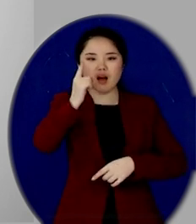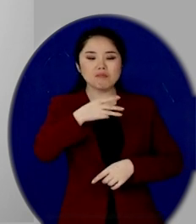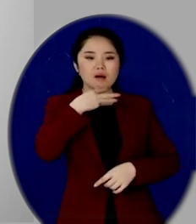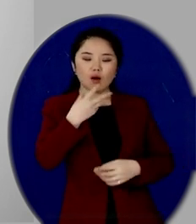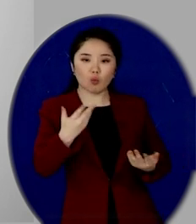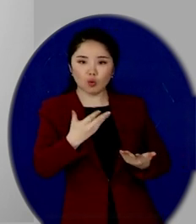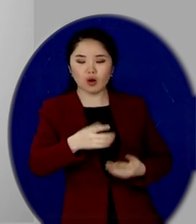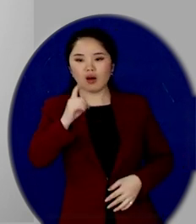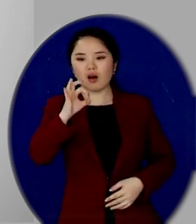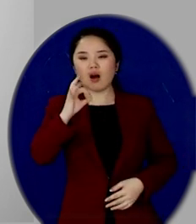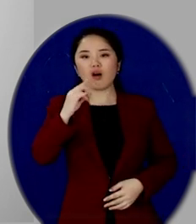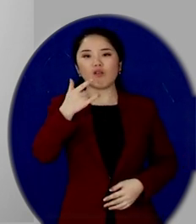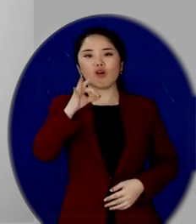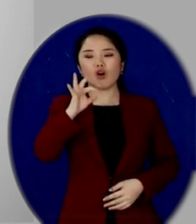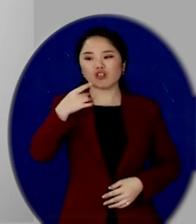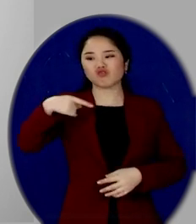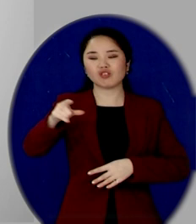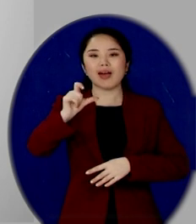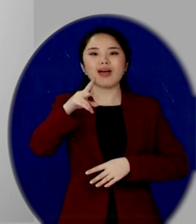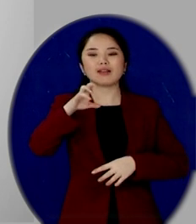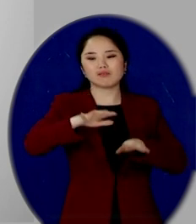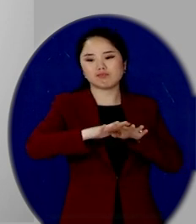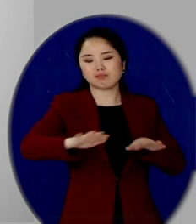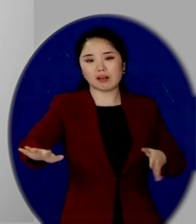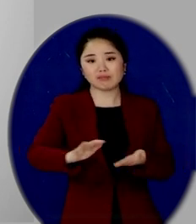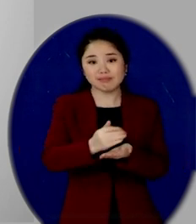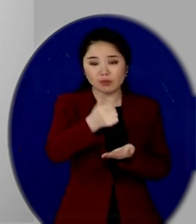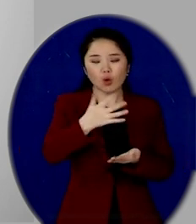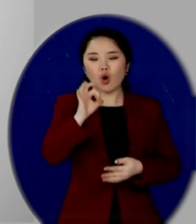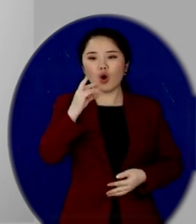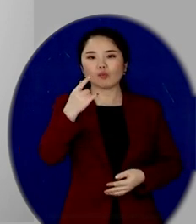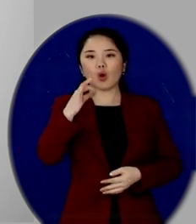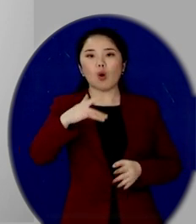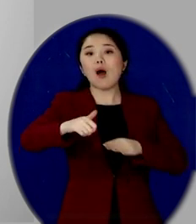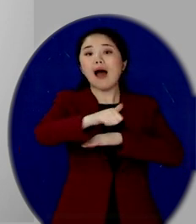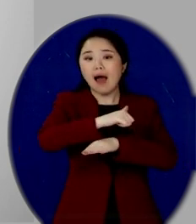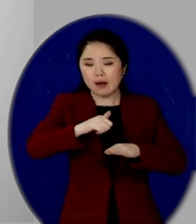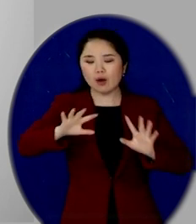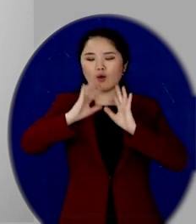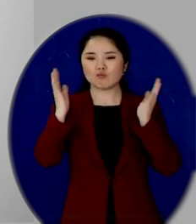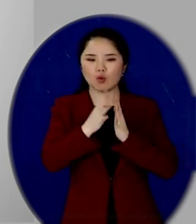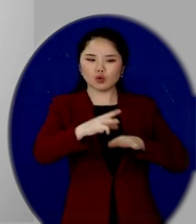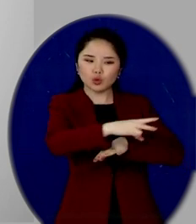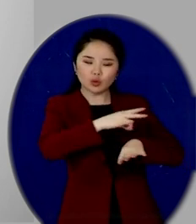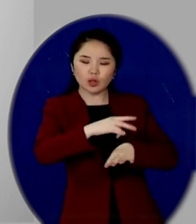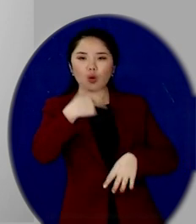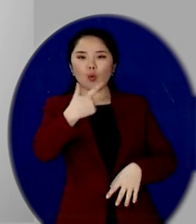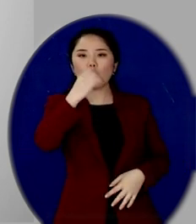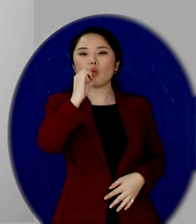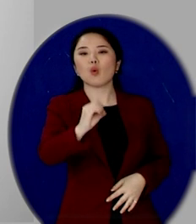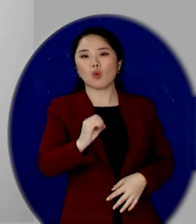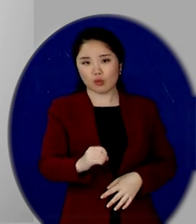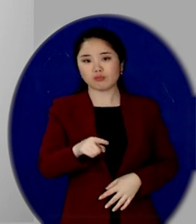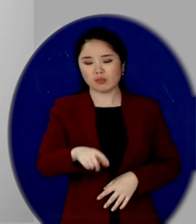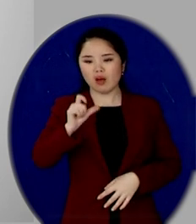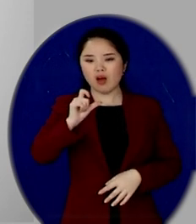бол Хонгорын элс байна. Хонгорын элс нь Өмнө Говь аймгийн бүх нутгийн 3 орчим хувийг эзэлдэг